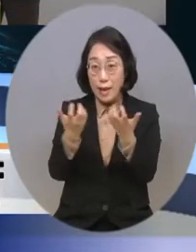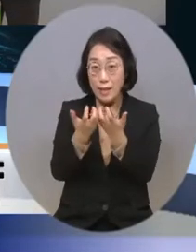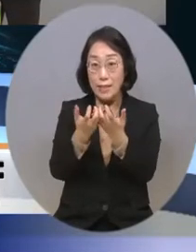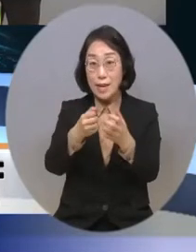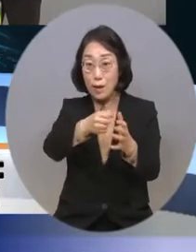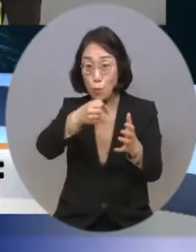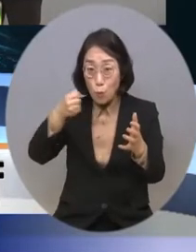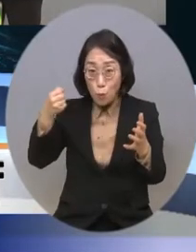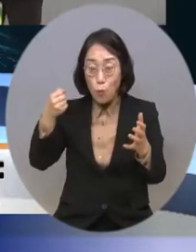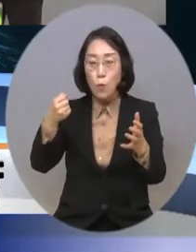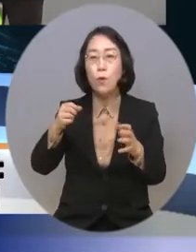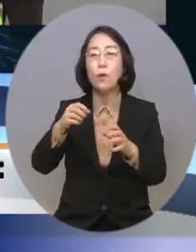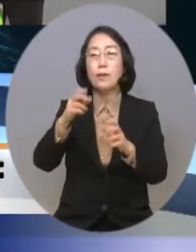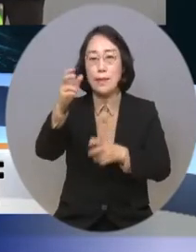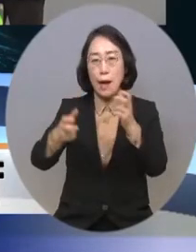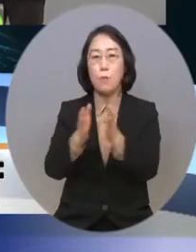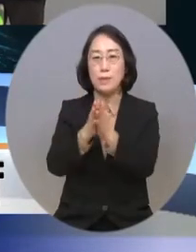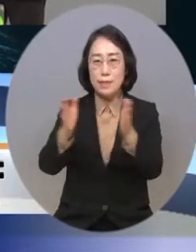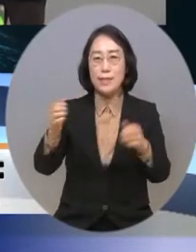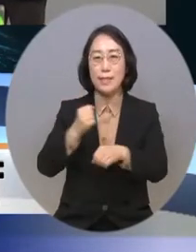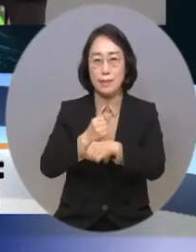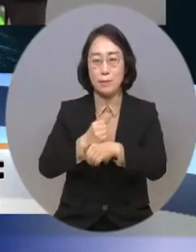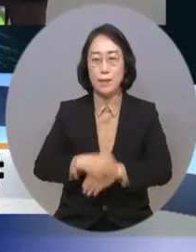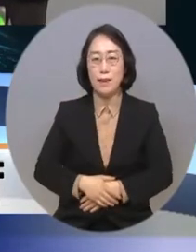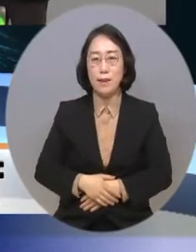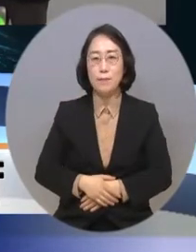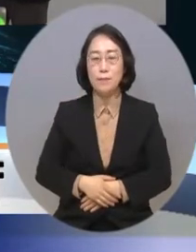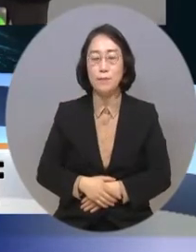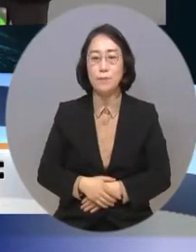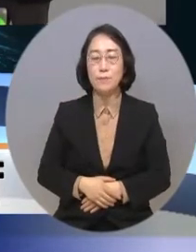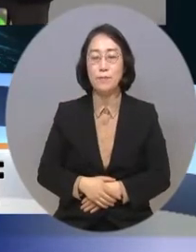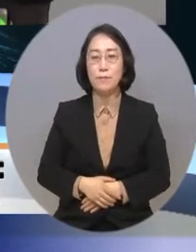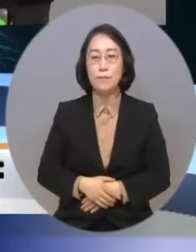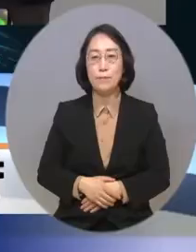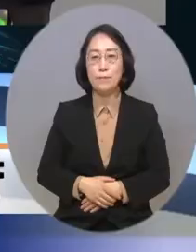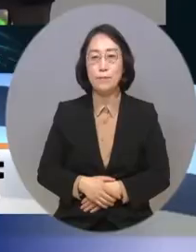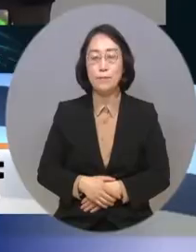의정부에 처음 도입됐습니다. 자세한 내용 정우선 기자가 전합니다.